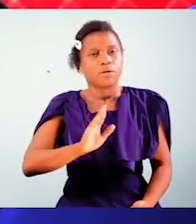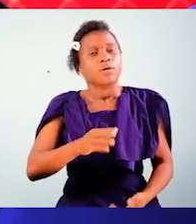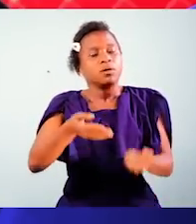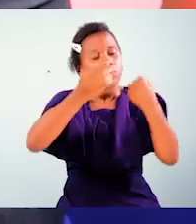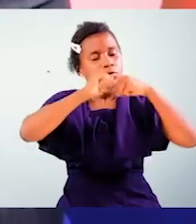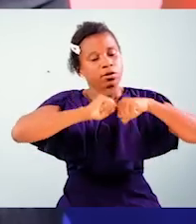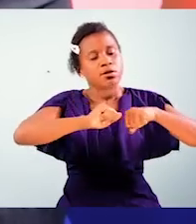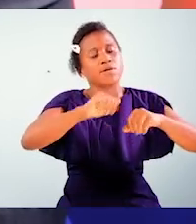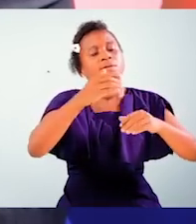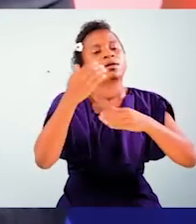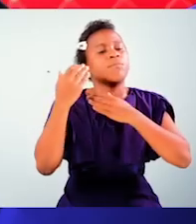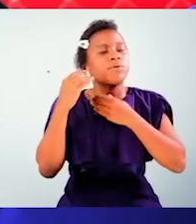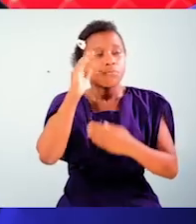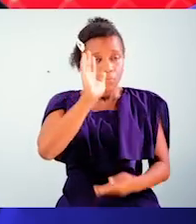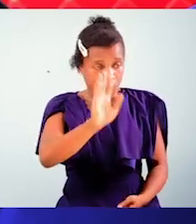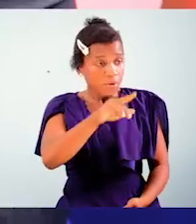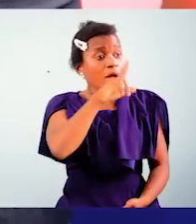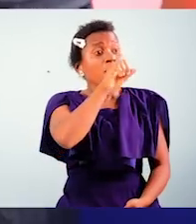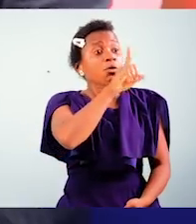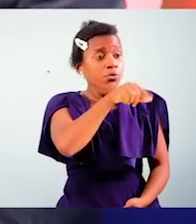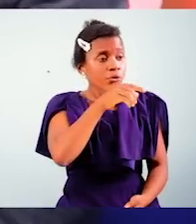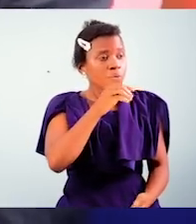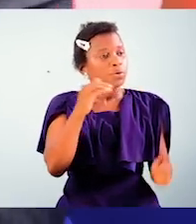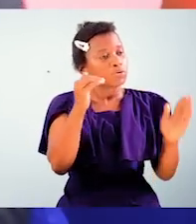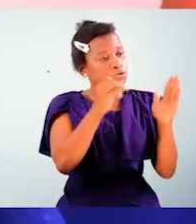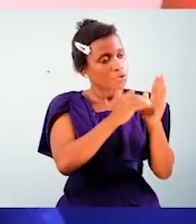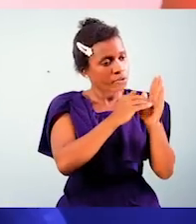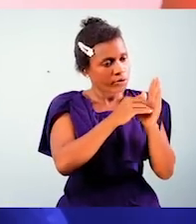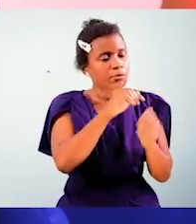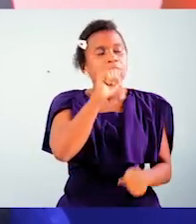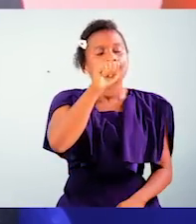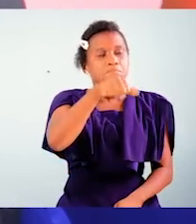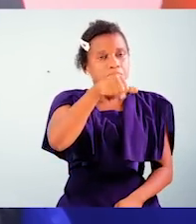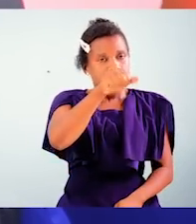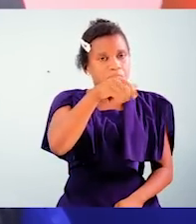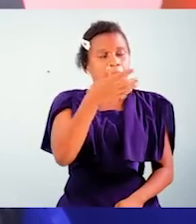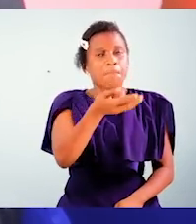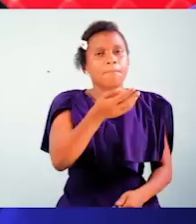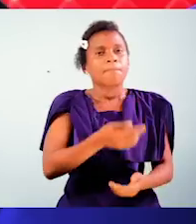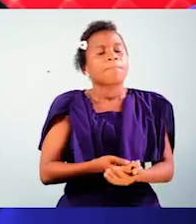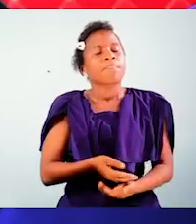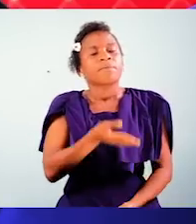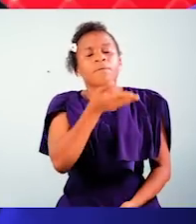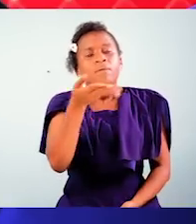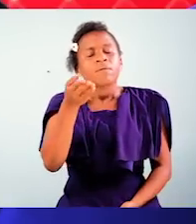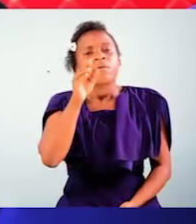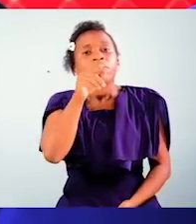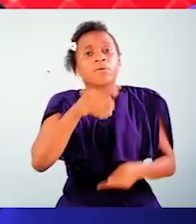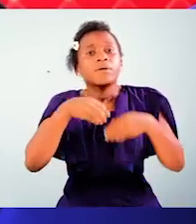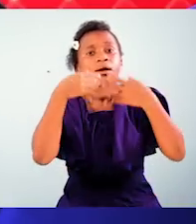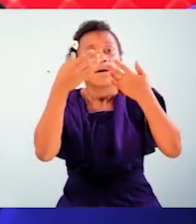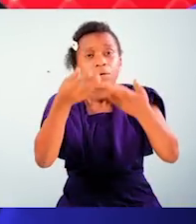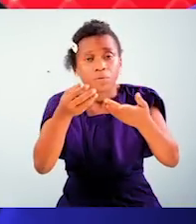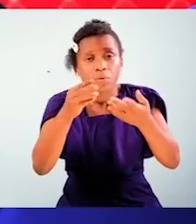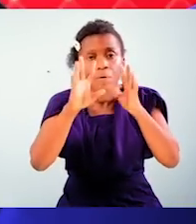kutekeleza majukumu yake. Yeah. Yupo kisheria kabisa. Ila tu hilo la kwamba yeye anatoa ripoti kama